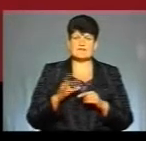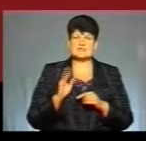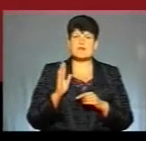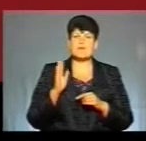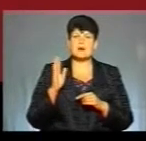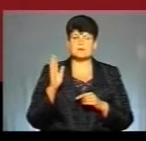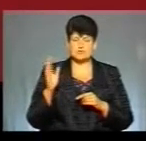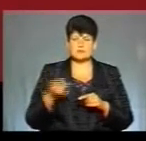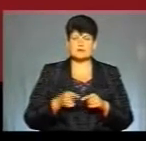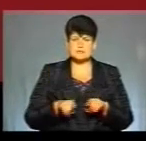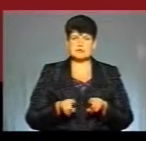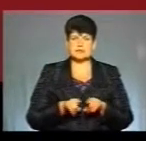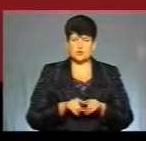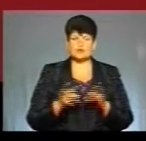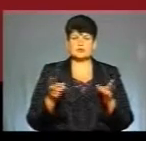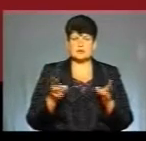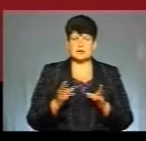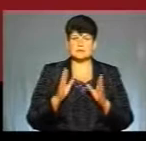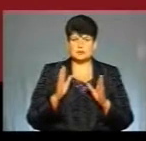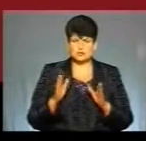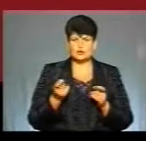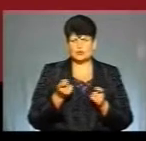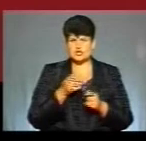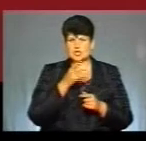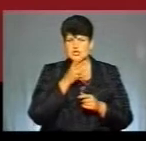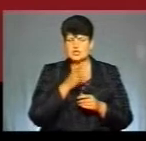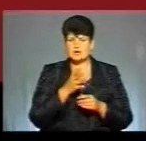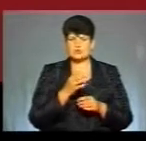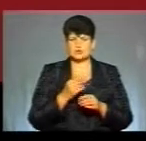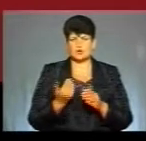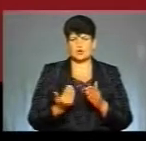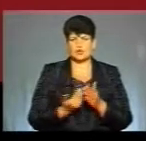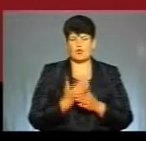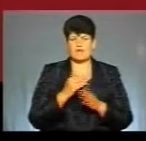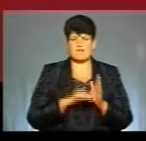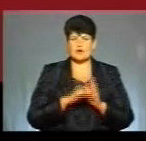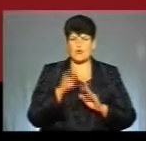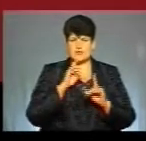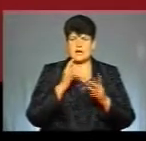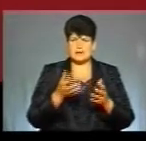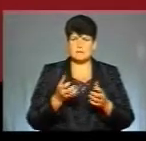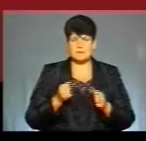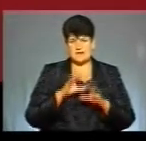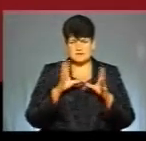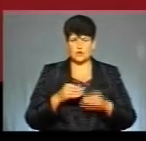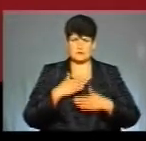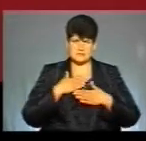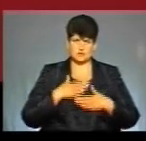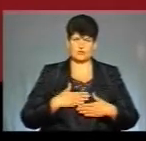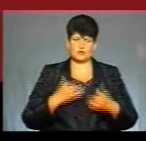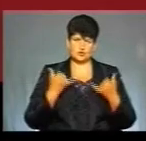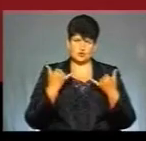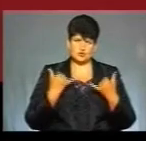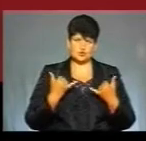Це також треба, я думаю, трошки часу, і нова Верховна Рада приймає це. А загалом я дуже задоволений сьогоднішнім